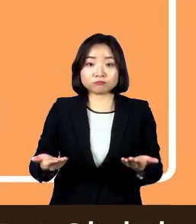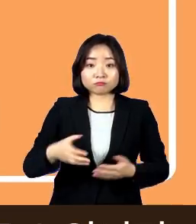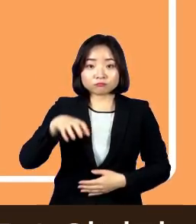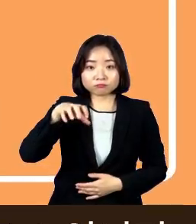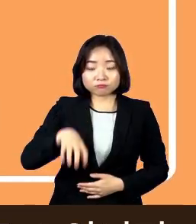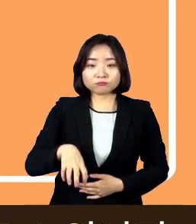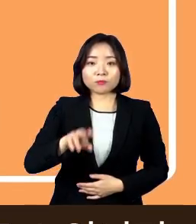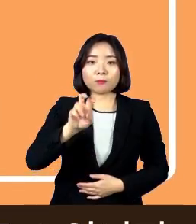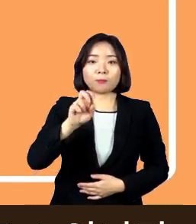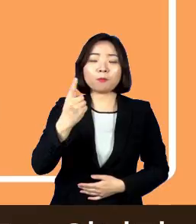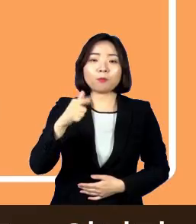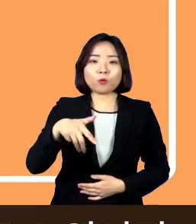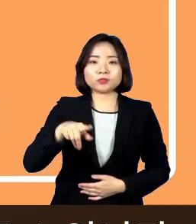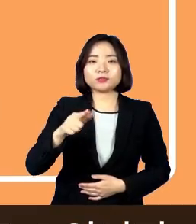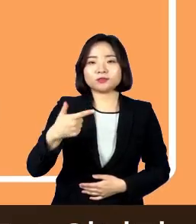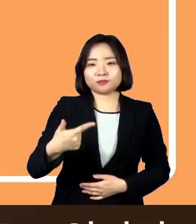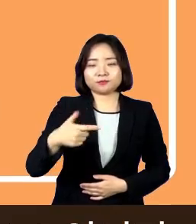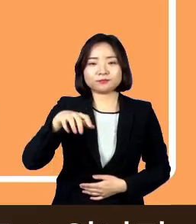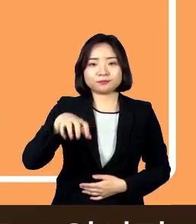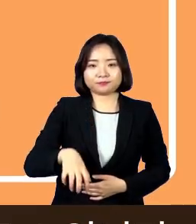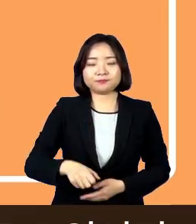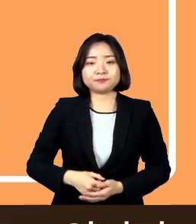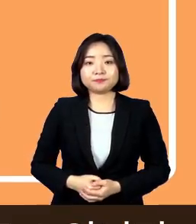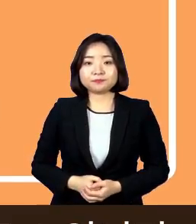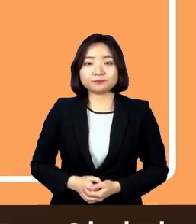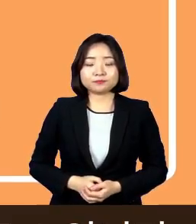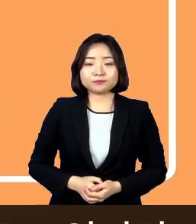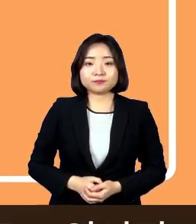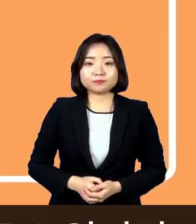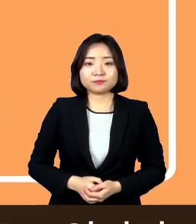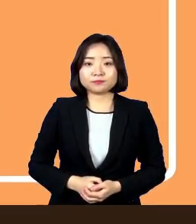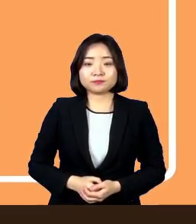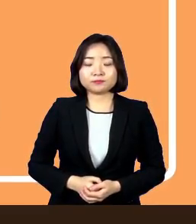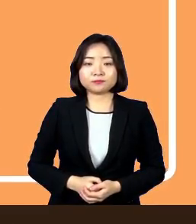천안시 동남구 목천읍 도장로 167-1입니다.